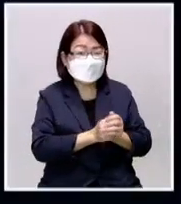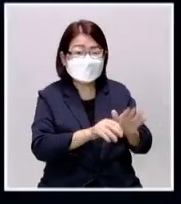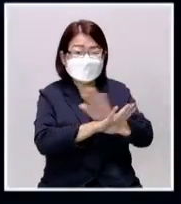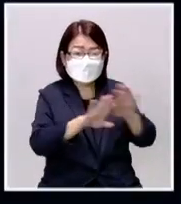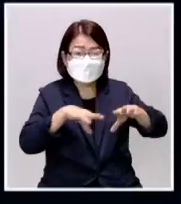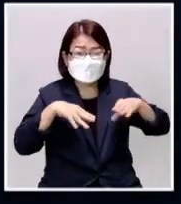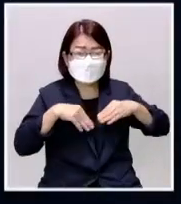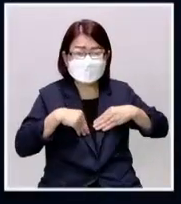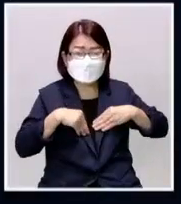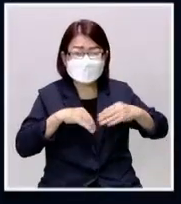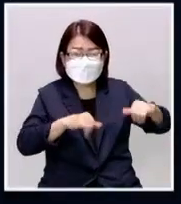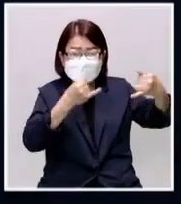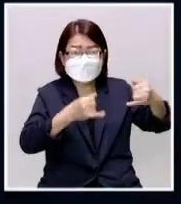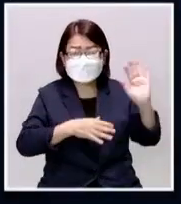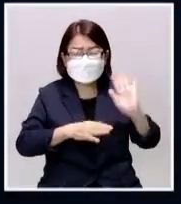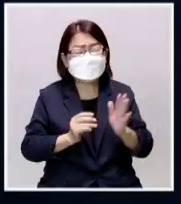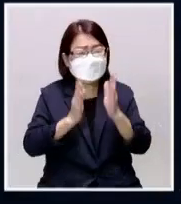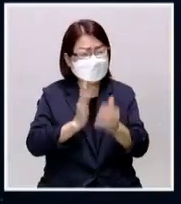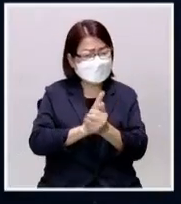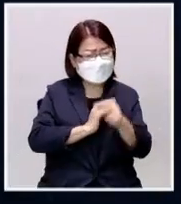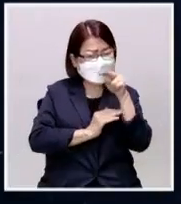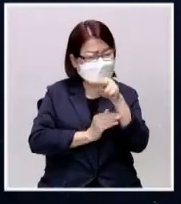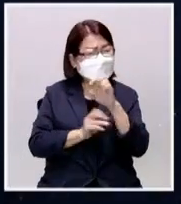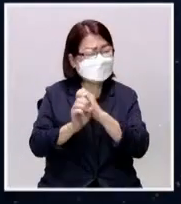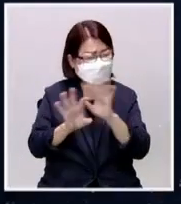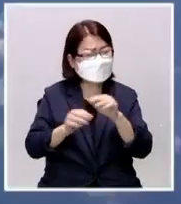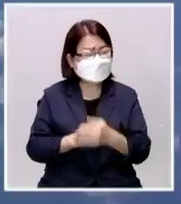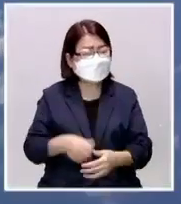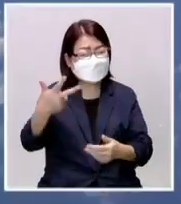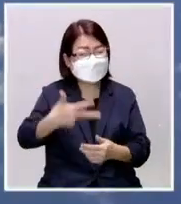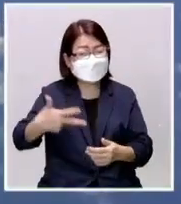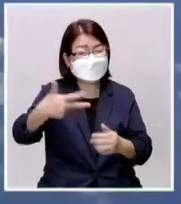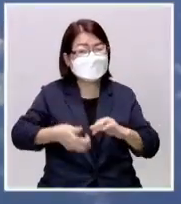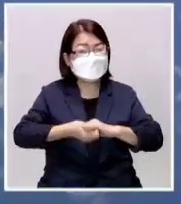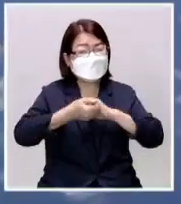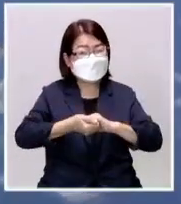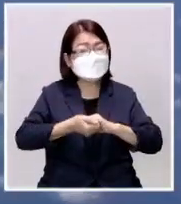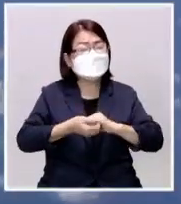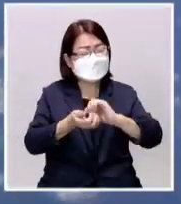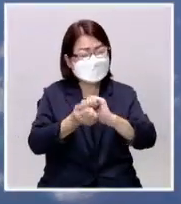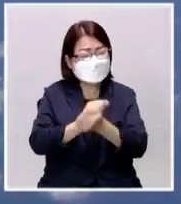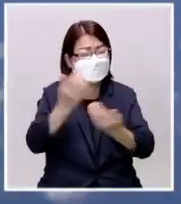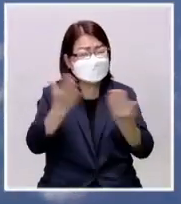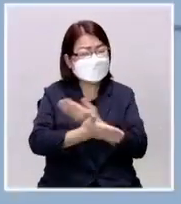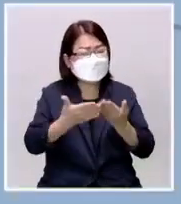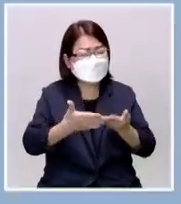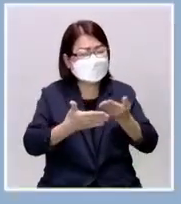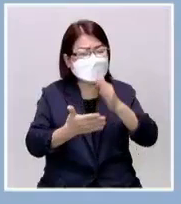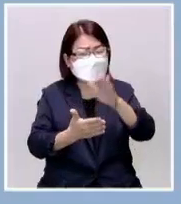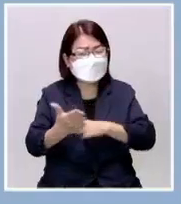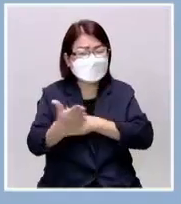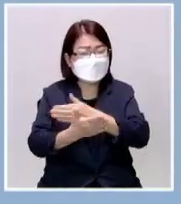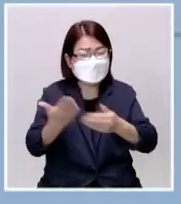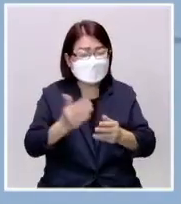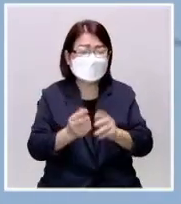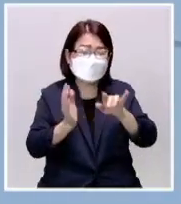ผู้ชิ happeningมันคือสันยารบงชี้แล้ววากำลังเกิดการเปลี่ยนประบวนทัศในยุทธาต์และนโย